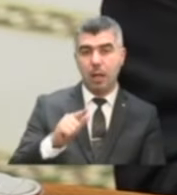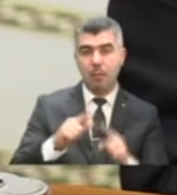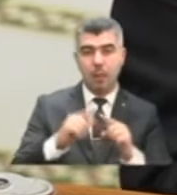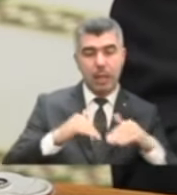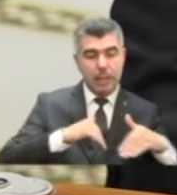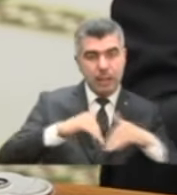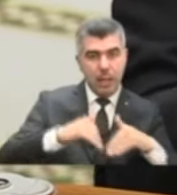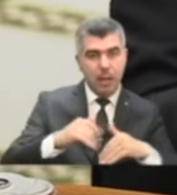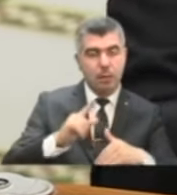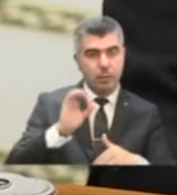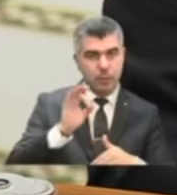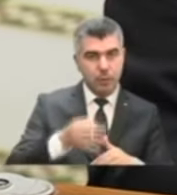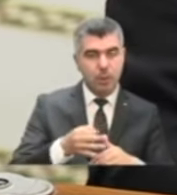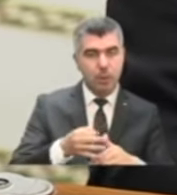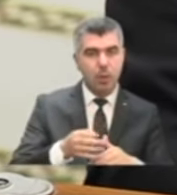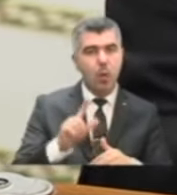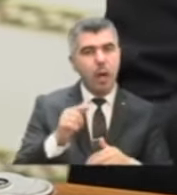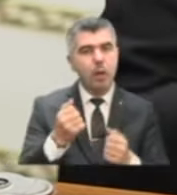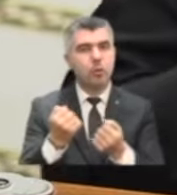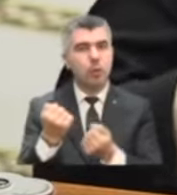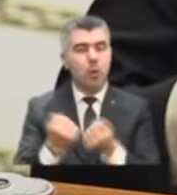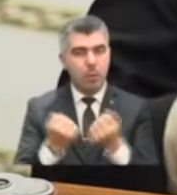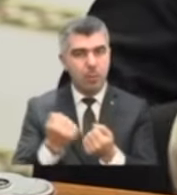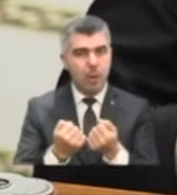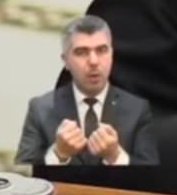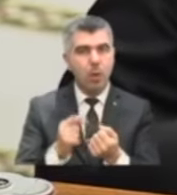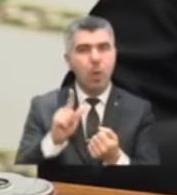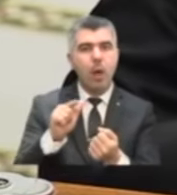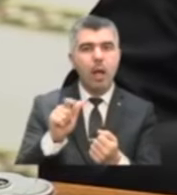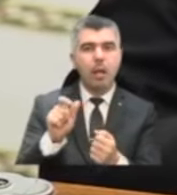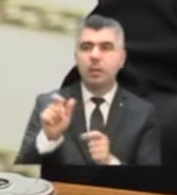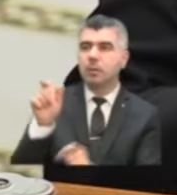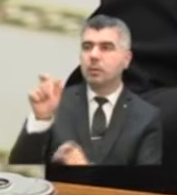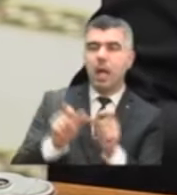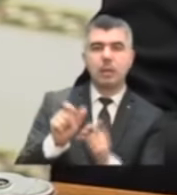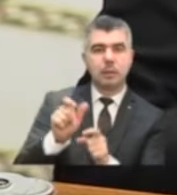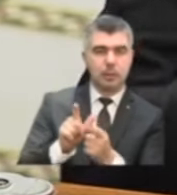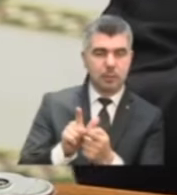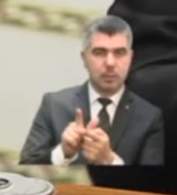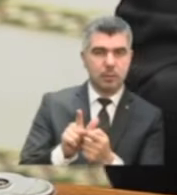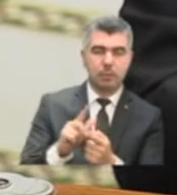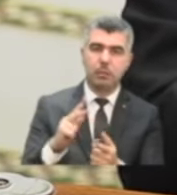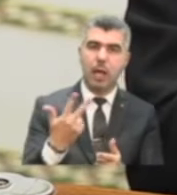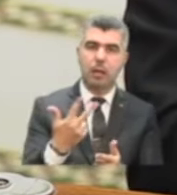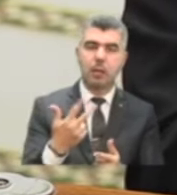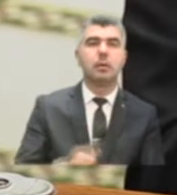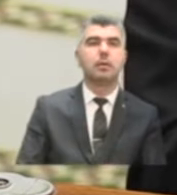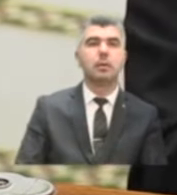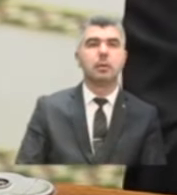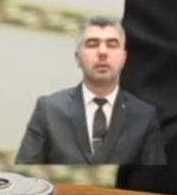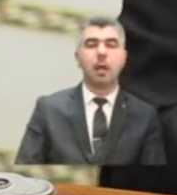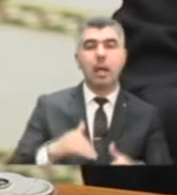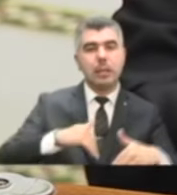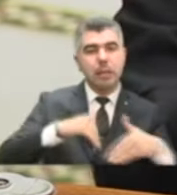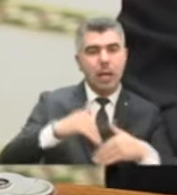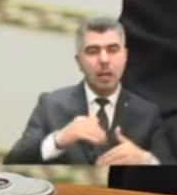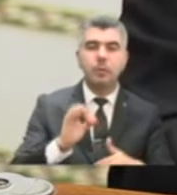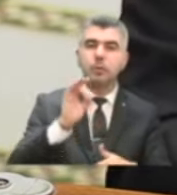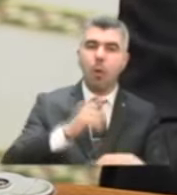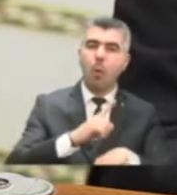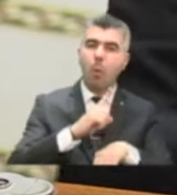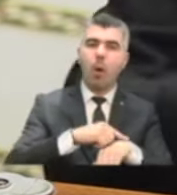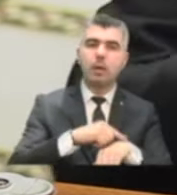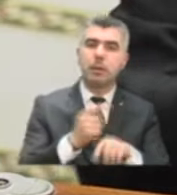التحتية وكاين السيارة وكاين مستعمل الطريق، متفقين. البنية التحتية خصها الوقت